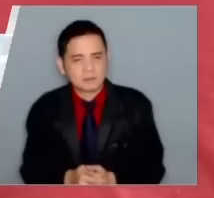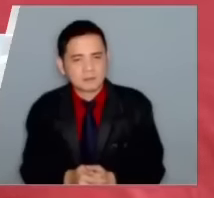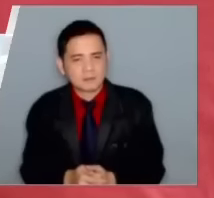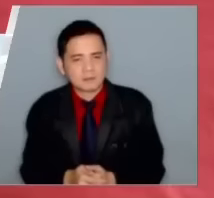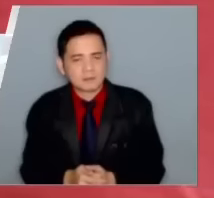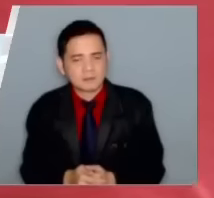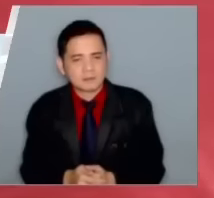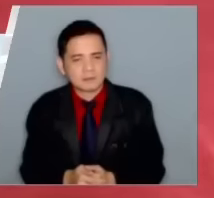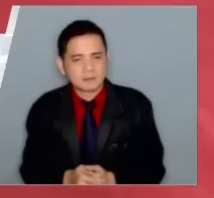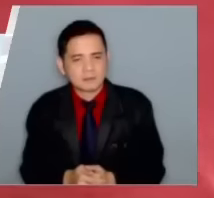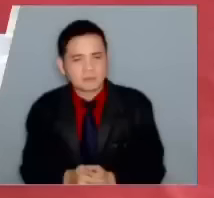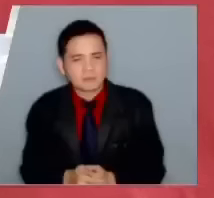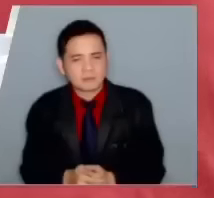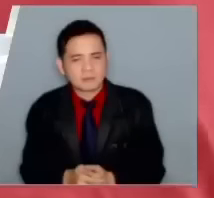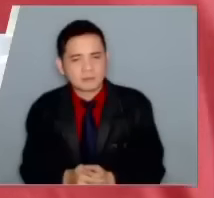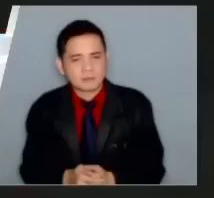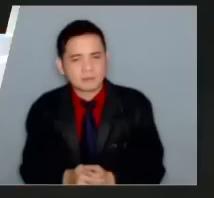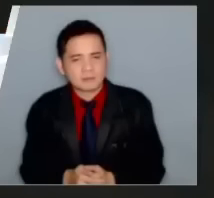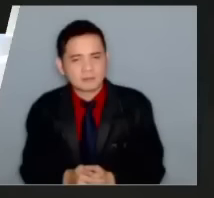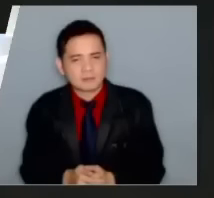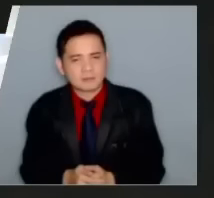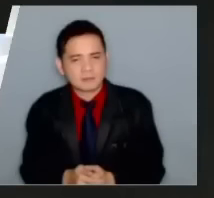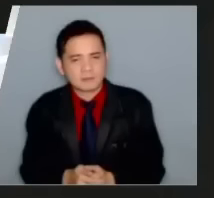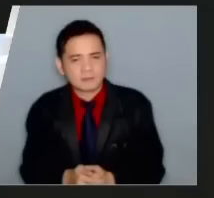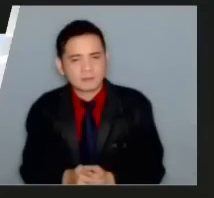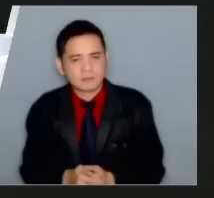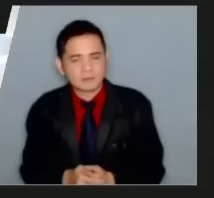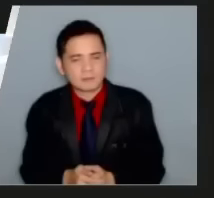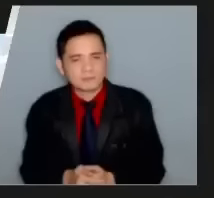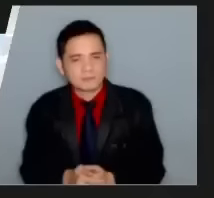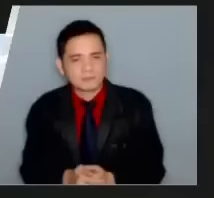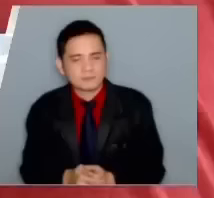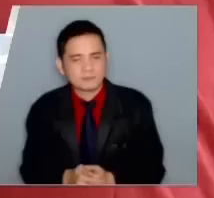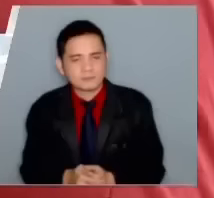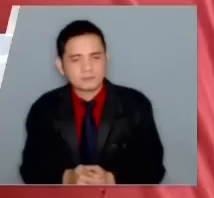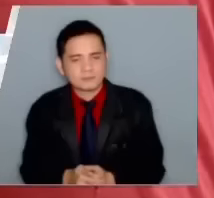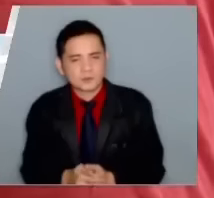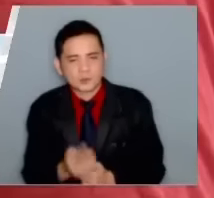bumibili nito? Yung mga pumalit lang po. Dalawang beses na nga raw siyang nahuli.